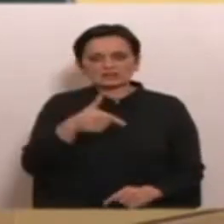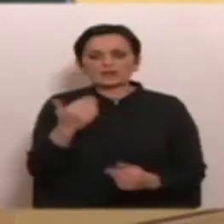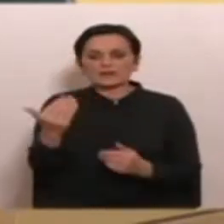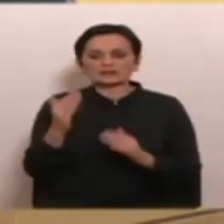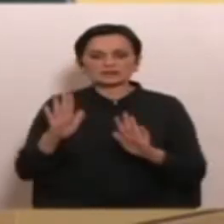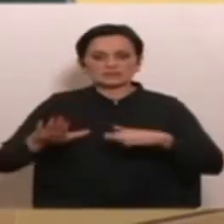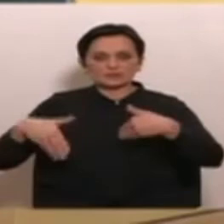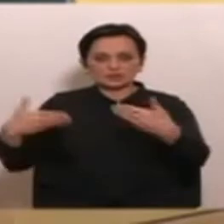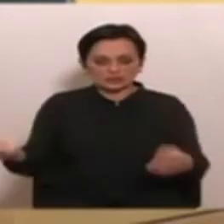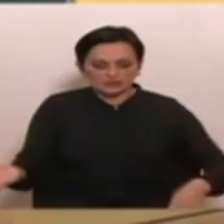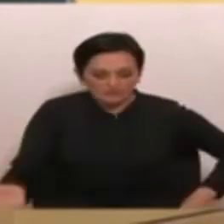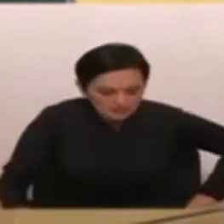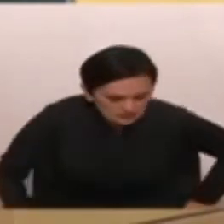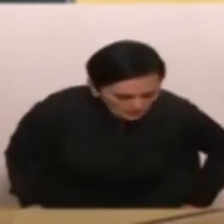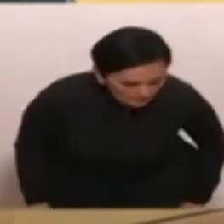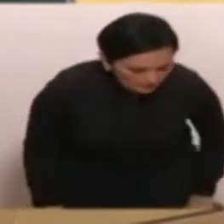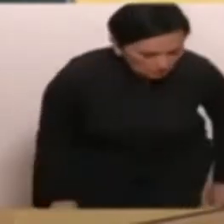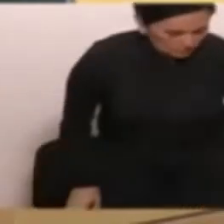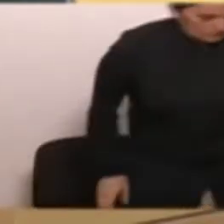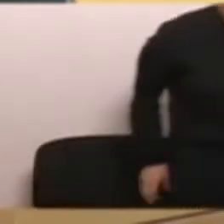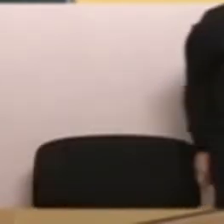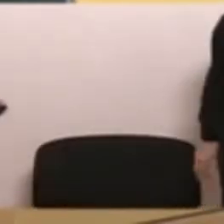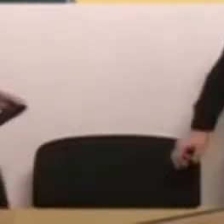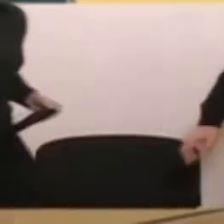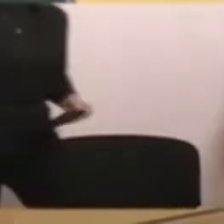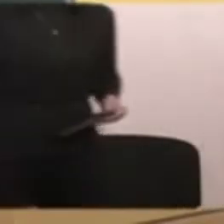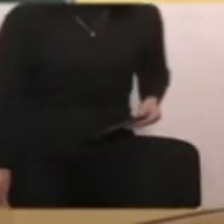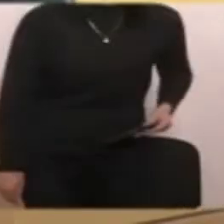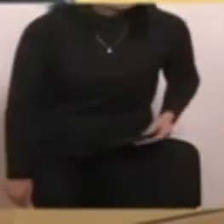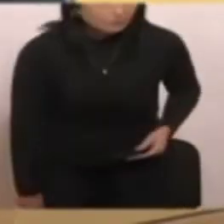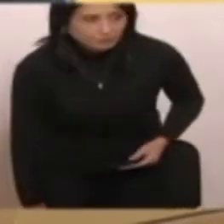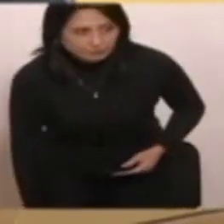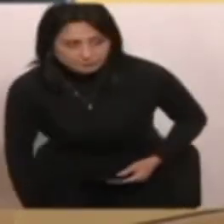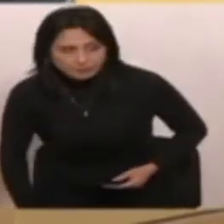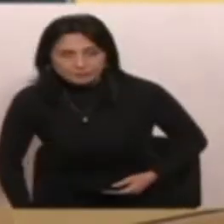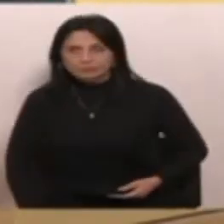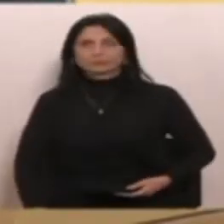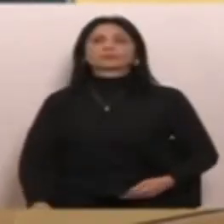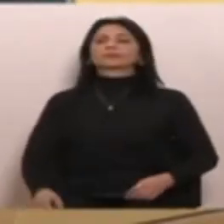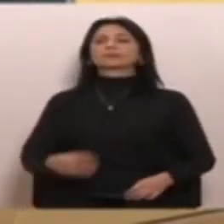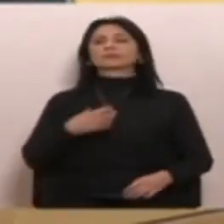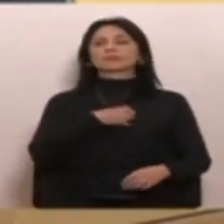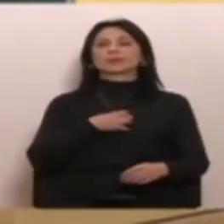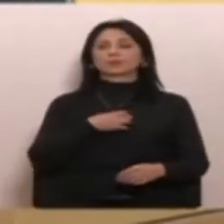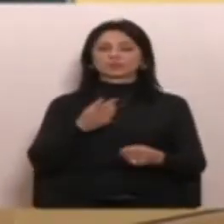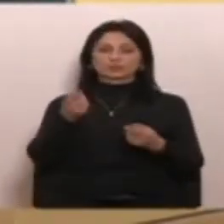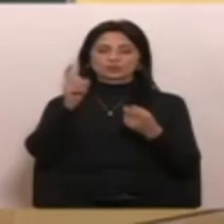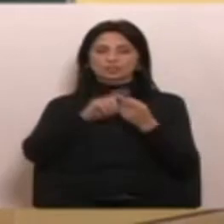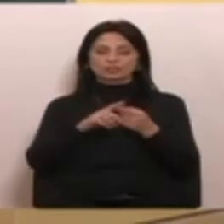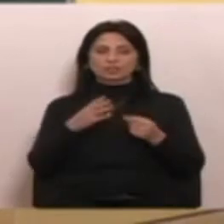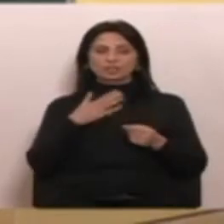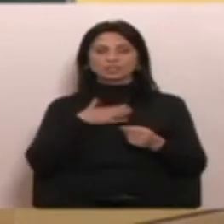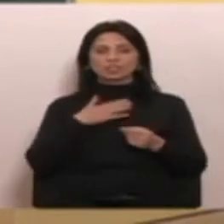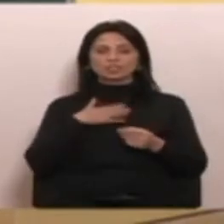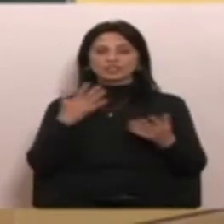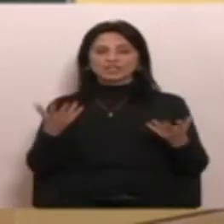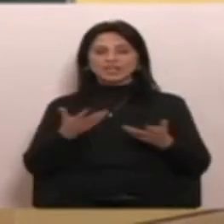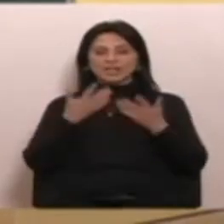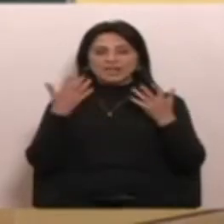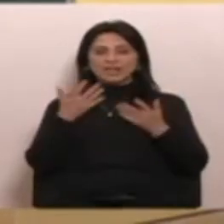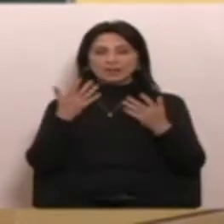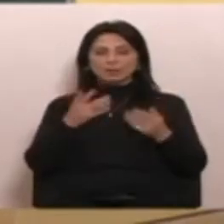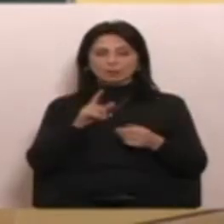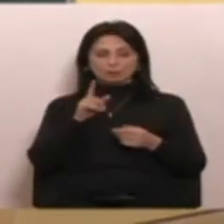შეთავაზებული. როდესაც ტრანსპორტის სფეროში მიღწევებზე ვსაუბრობთ, მნიშვნელოვანია შევეხოთ ასევე ჩვენი ლიბერალური ცის